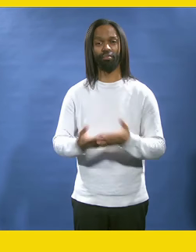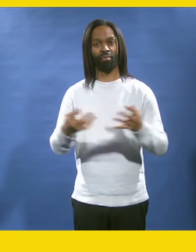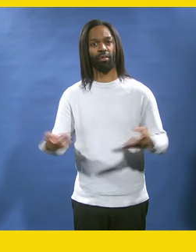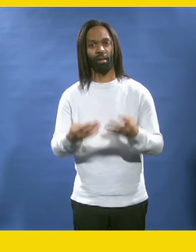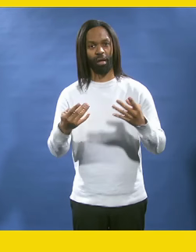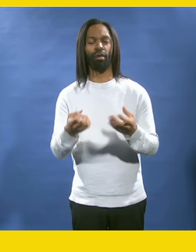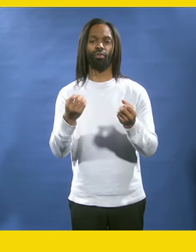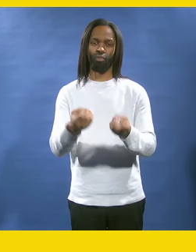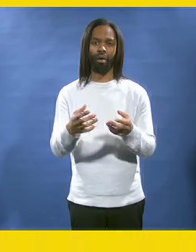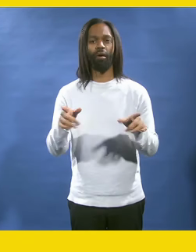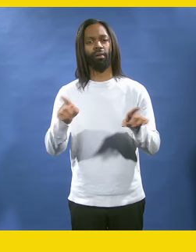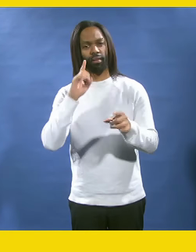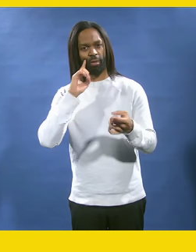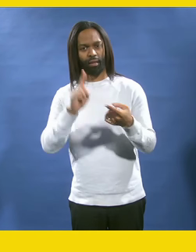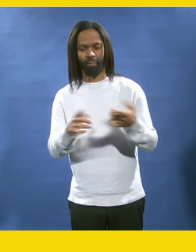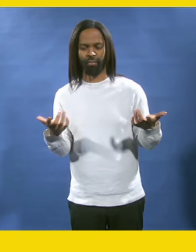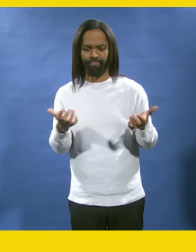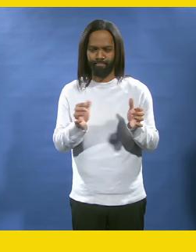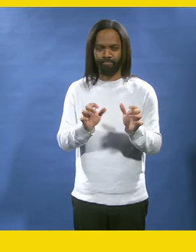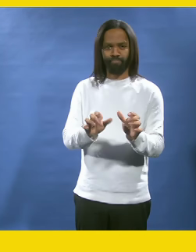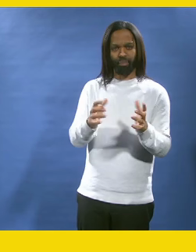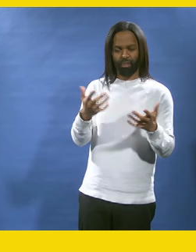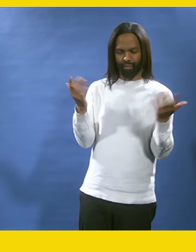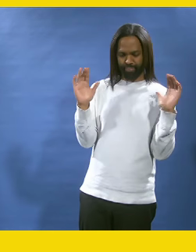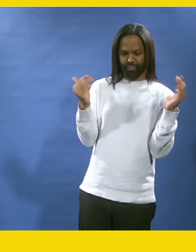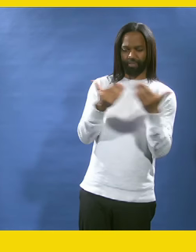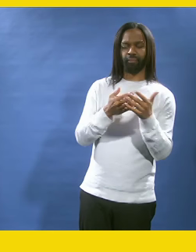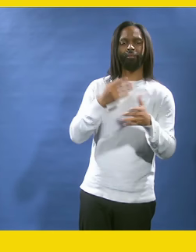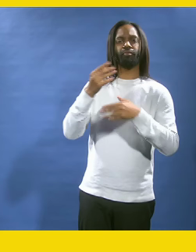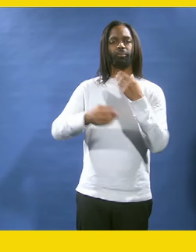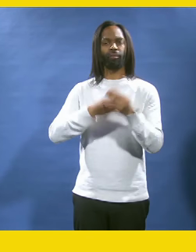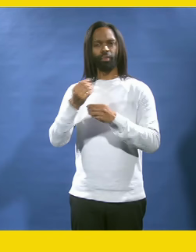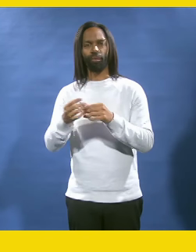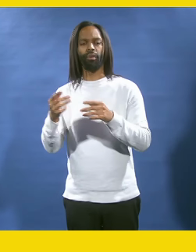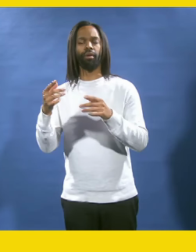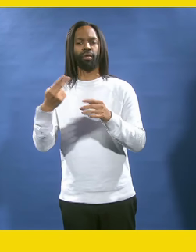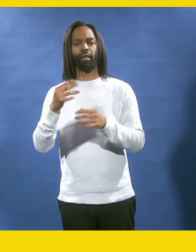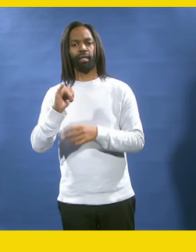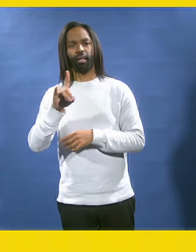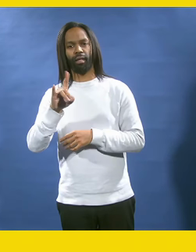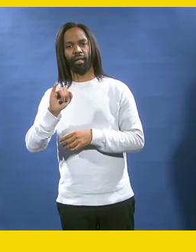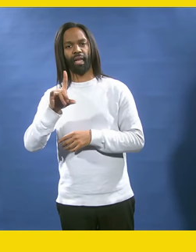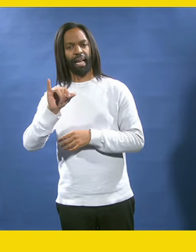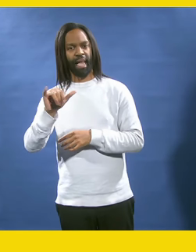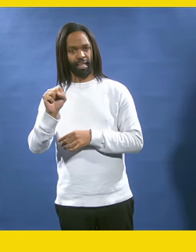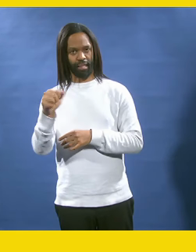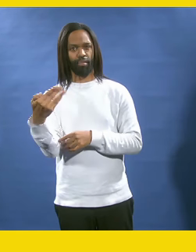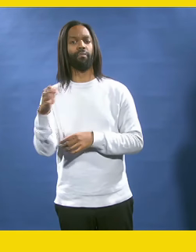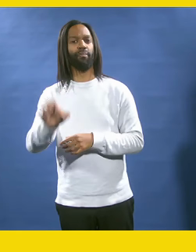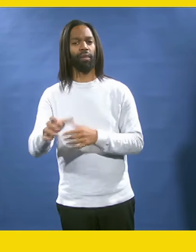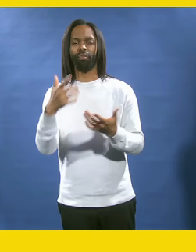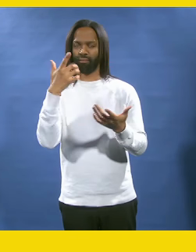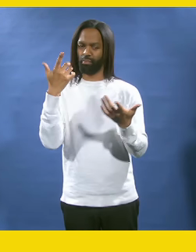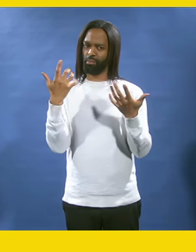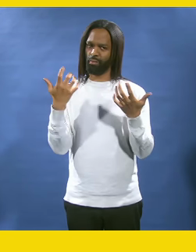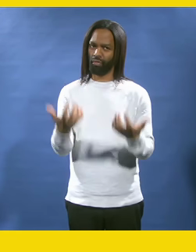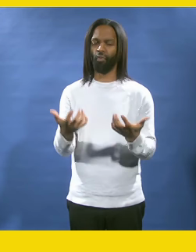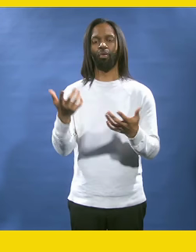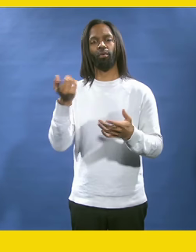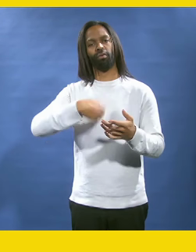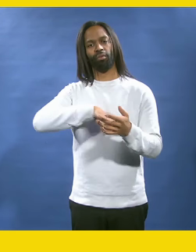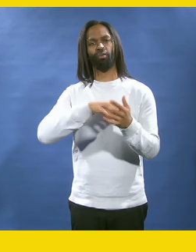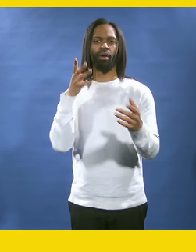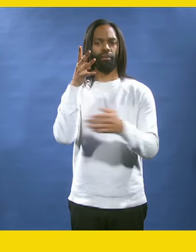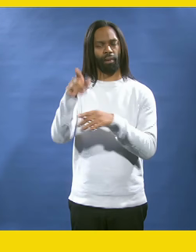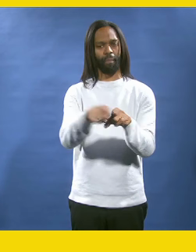du nihilisme semblent gommer l'horizon d'un avenir commun, nous affirmons nos valeurs et